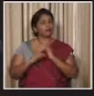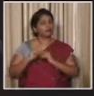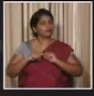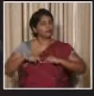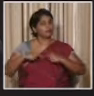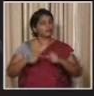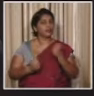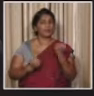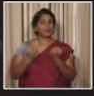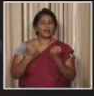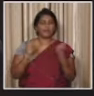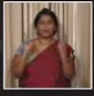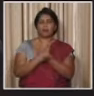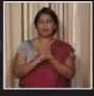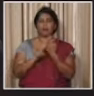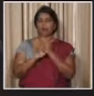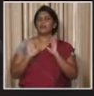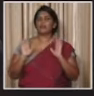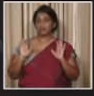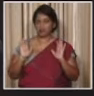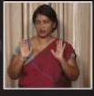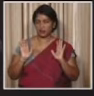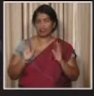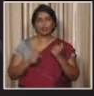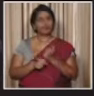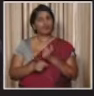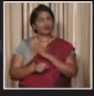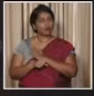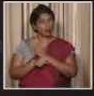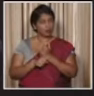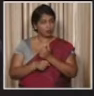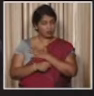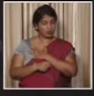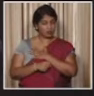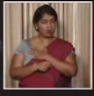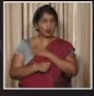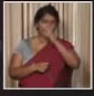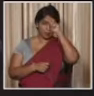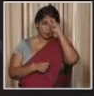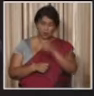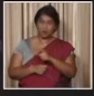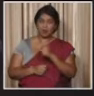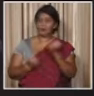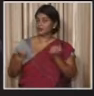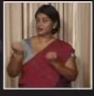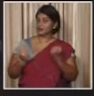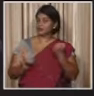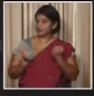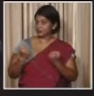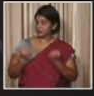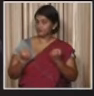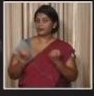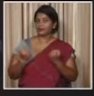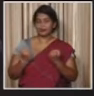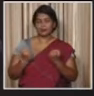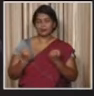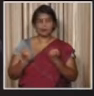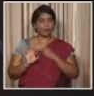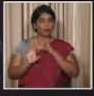යාන්ත්‍රණය ඩ්‍රයිවර්ලා මාරු වුණා විතරයි. ගෝඨාභය රාජපක්ෂ මහත්තයා එළවපු